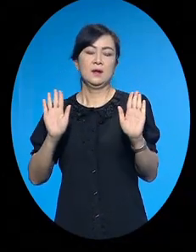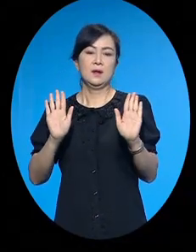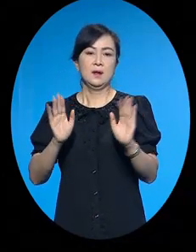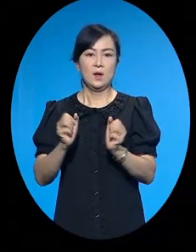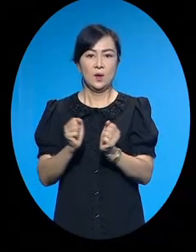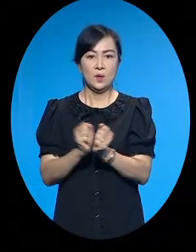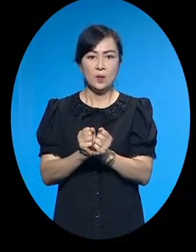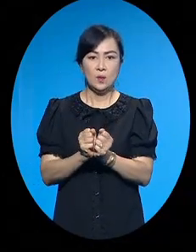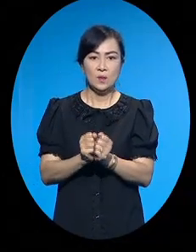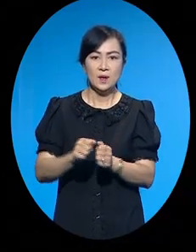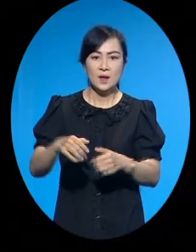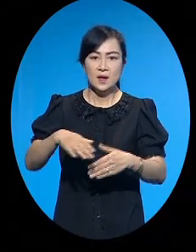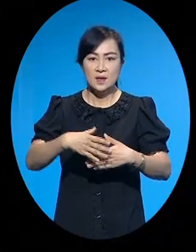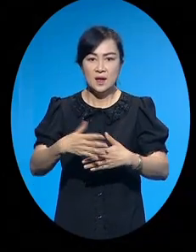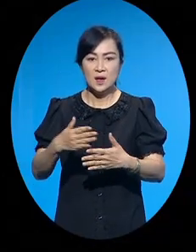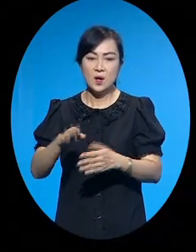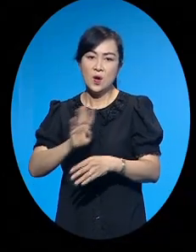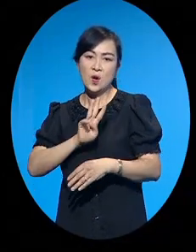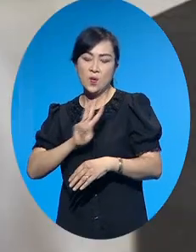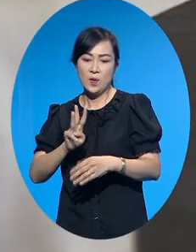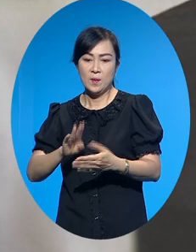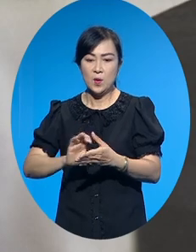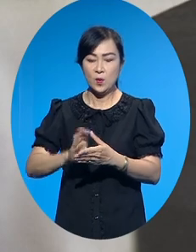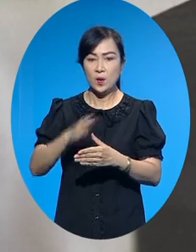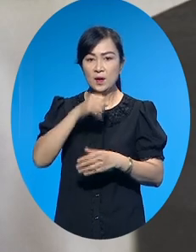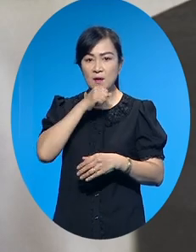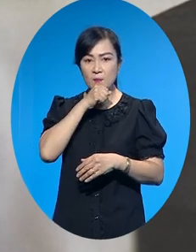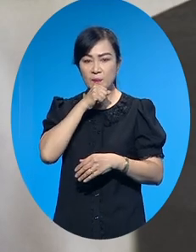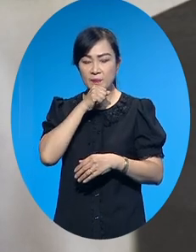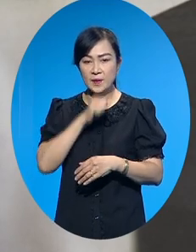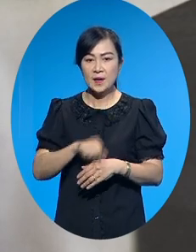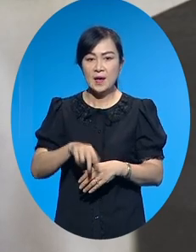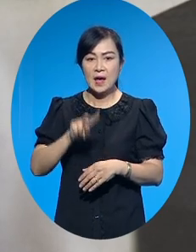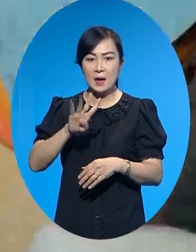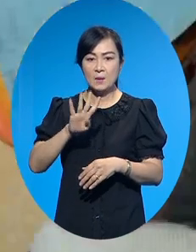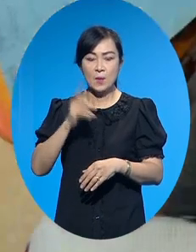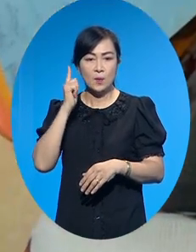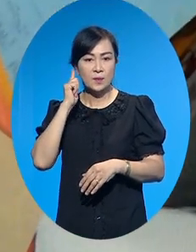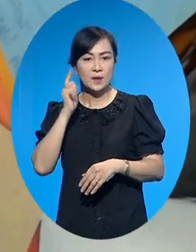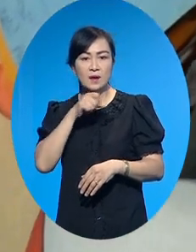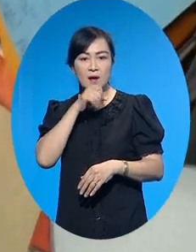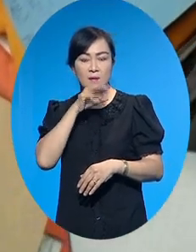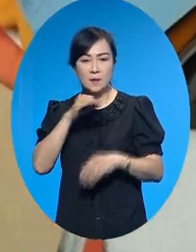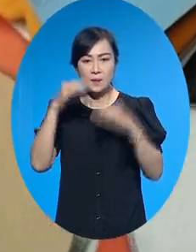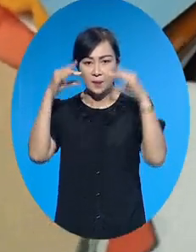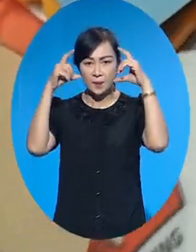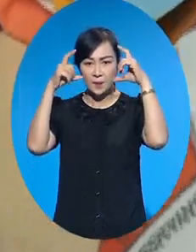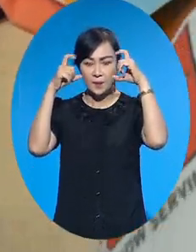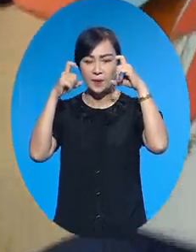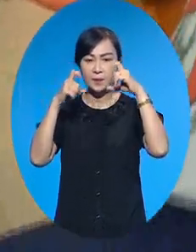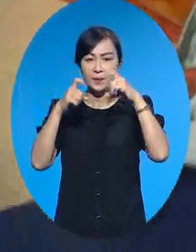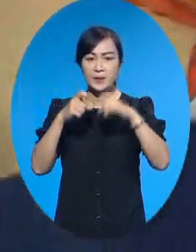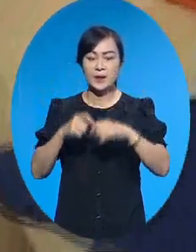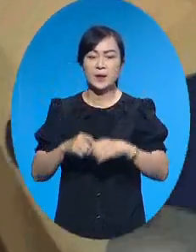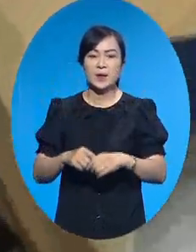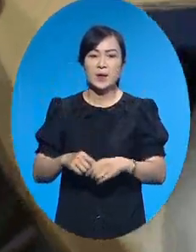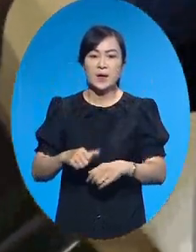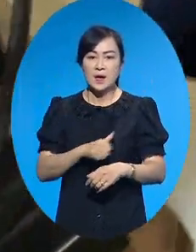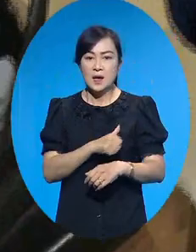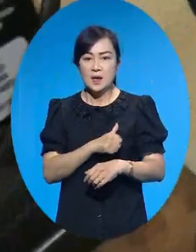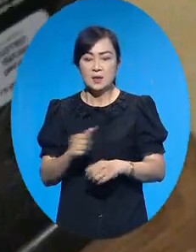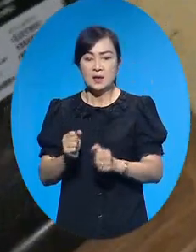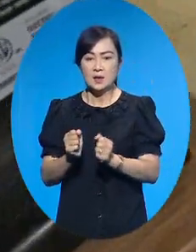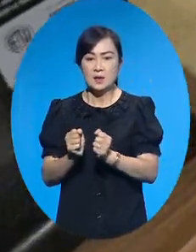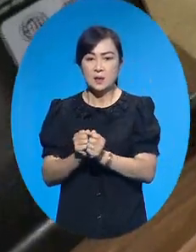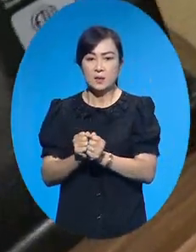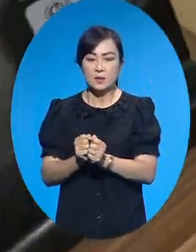với đường link dẫn tới trang web vận động gây quỹ của ông. Chưa đầy 24 tiếng đồng hồ sau khi ông Trump bị chụp ảnh, đội ngũ tranh cử của ông và những người ăn theo